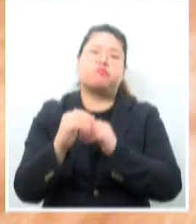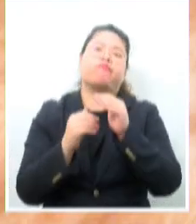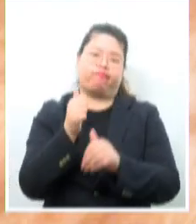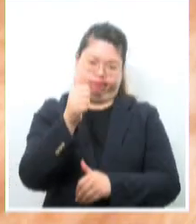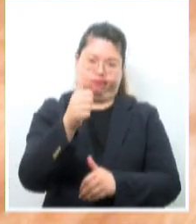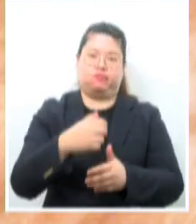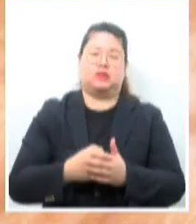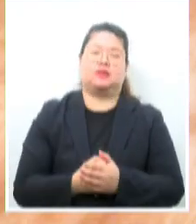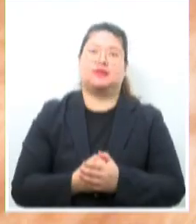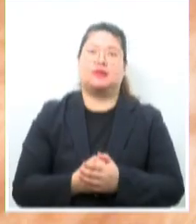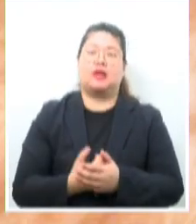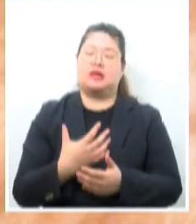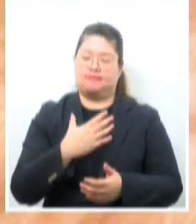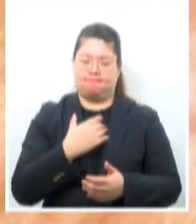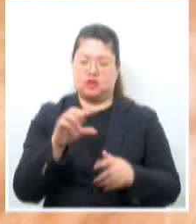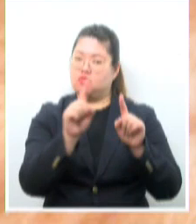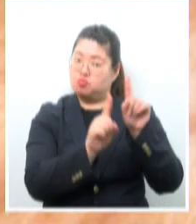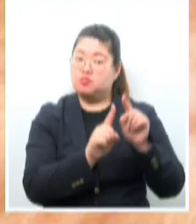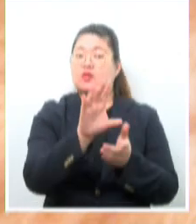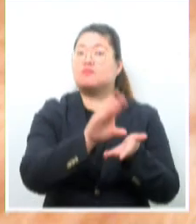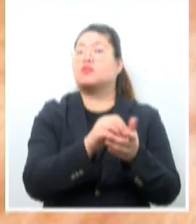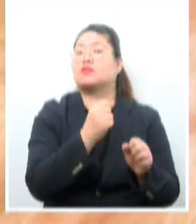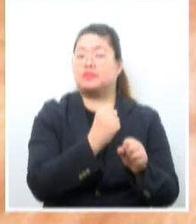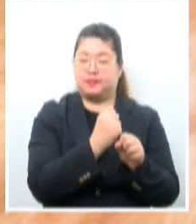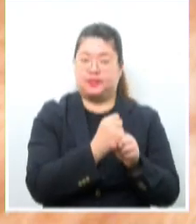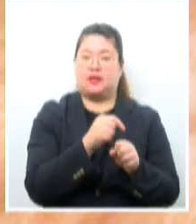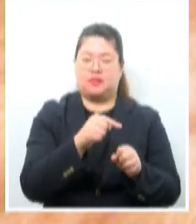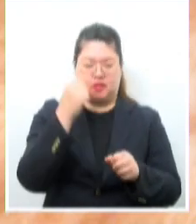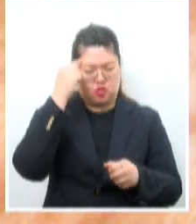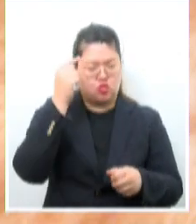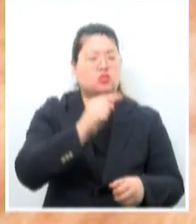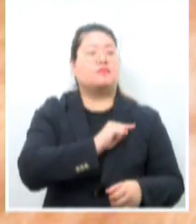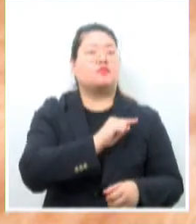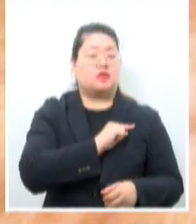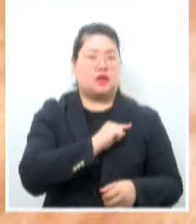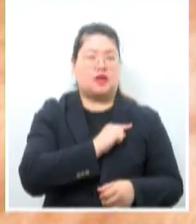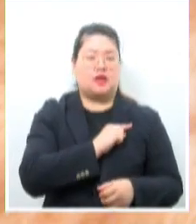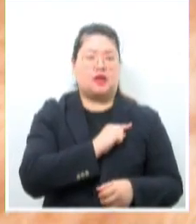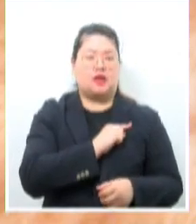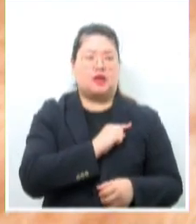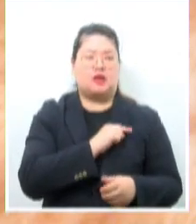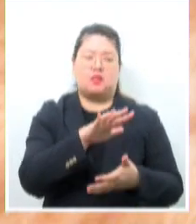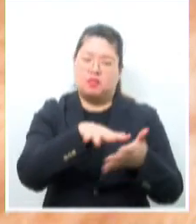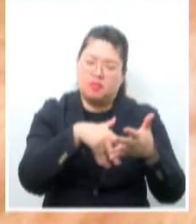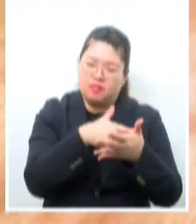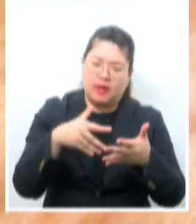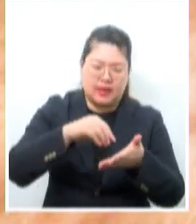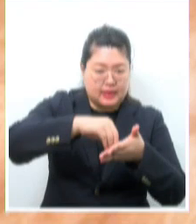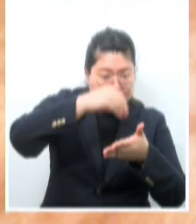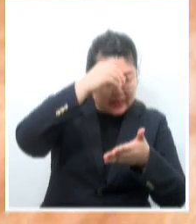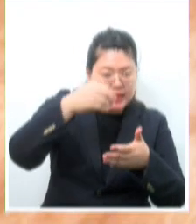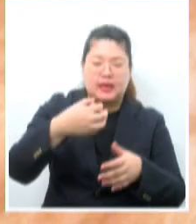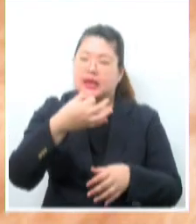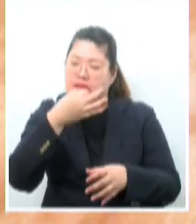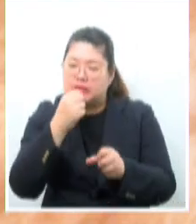านั้นนะคะเพราะฉะนั้นเนี่ยเรามาทำแบบทดสอบวัดแววเพื่อค้นหาตัวตนในการเลือกเส้นทางทั้งการศึกษาต่อและ